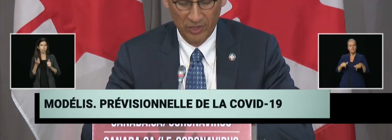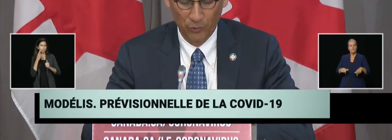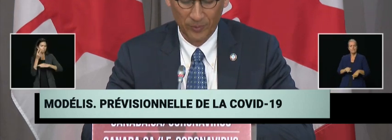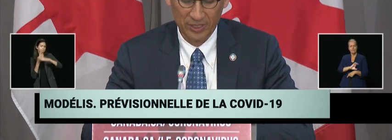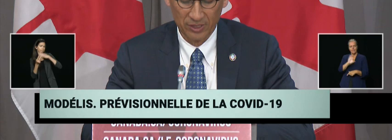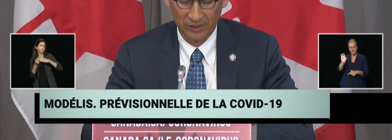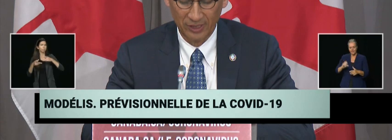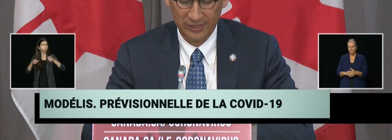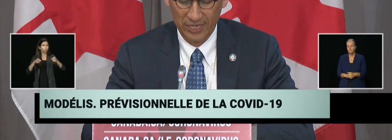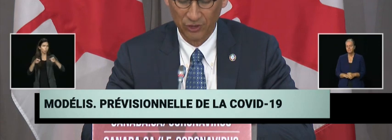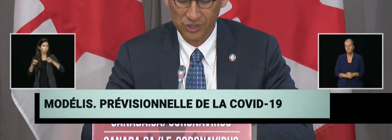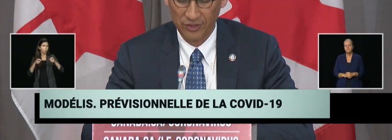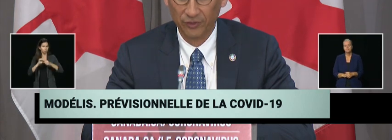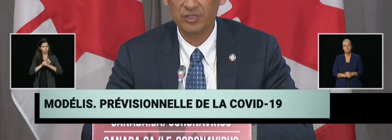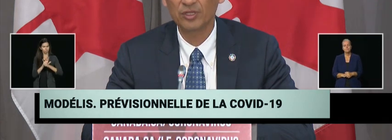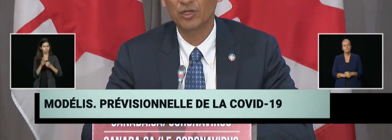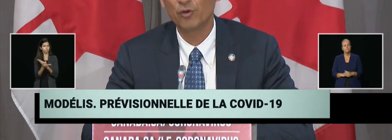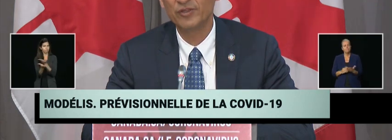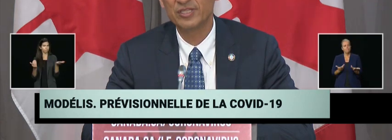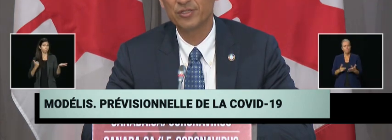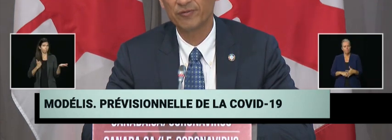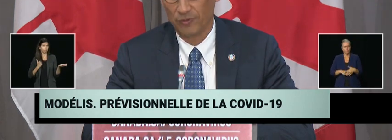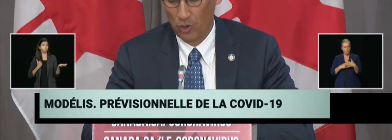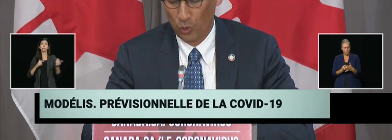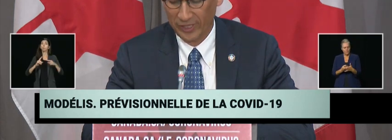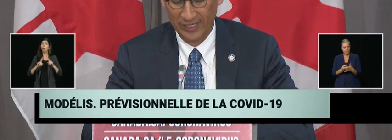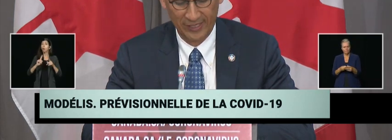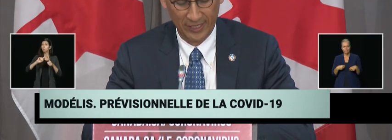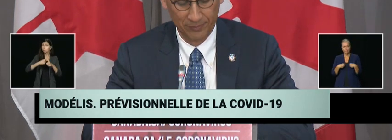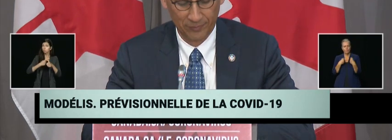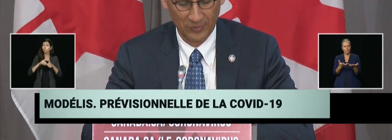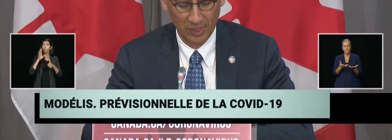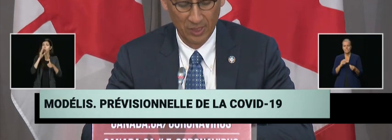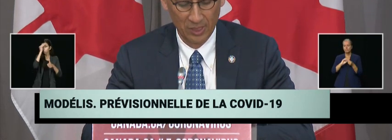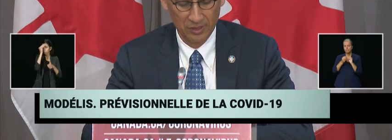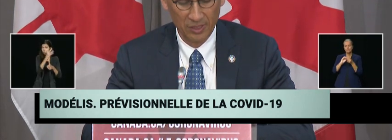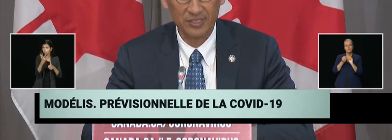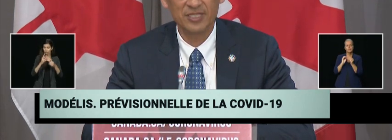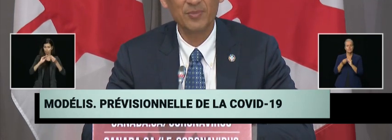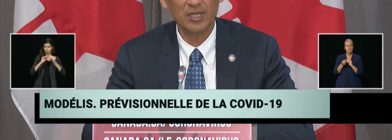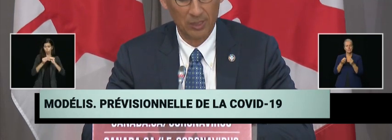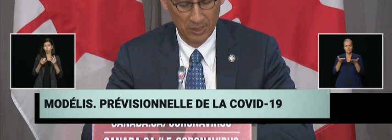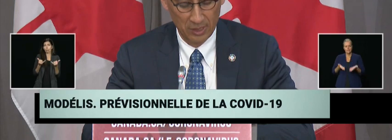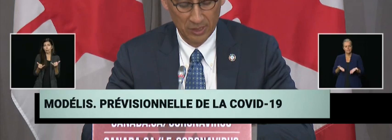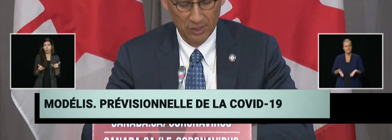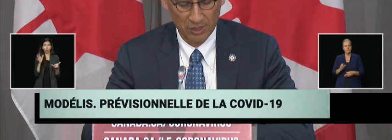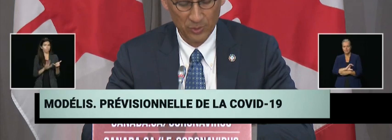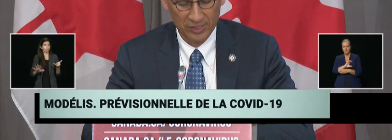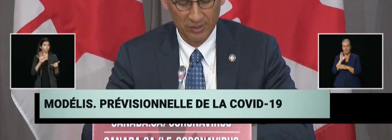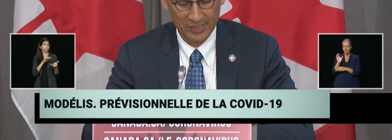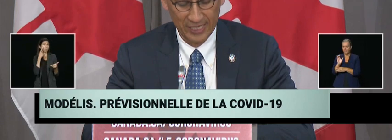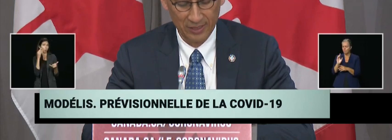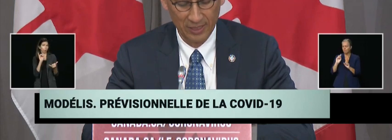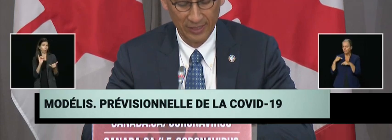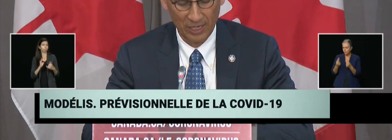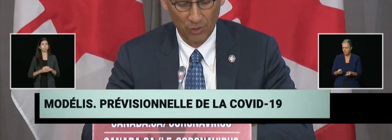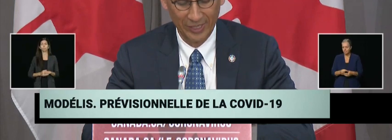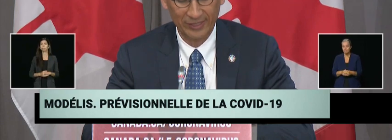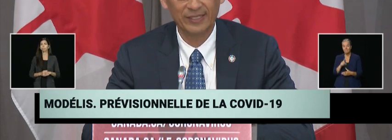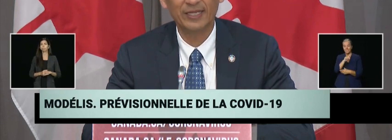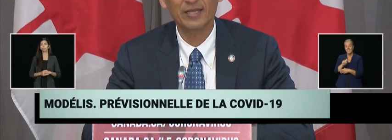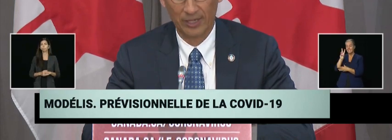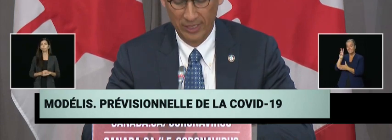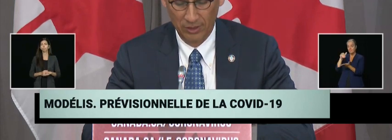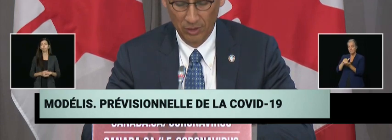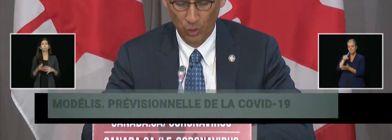je vais vous présenter les derniers chiffres sur la COVID-19 au Canada. 106,167 cas